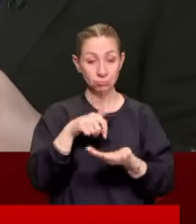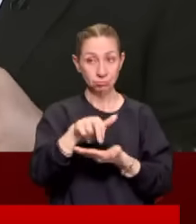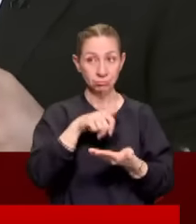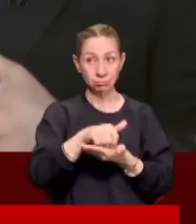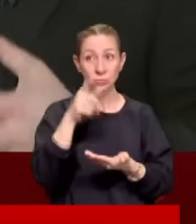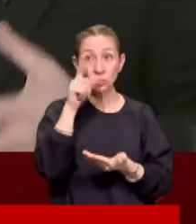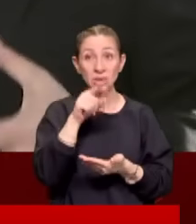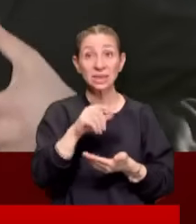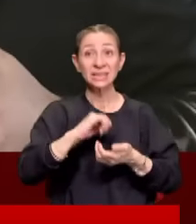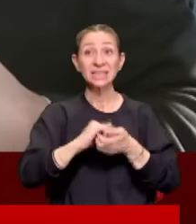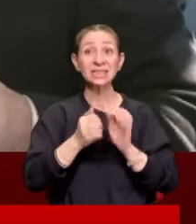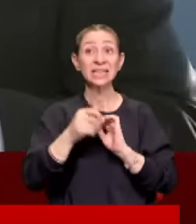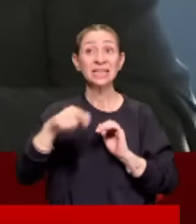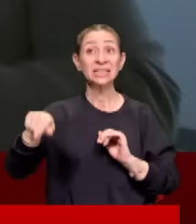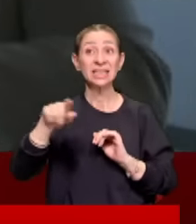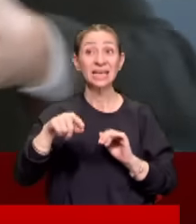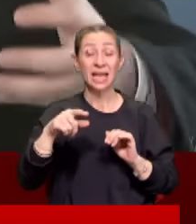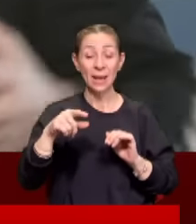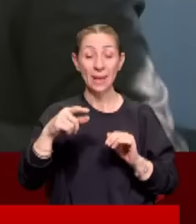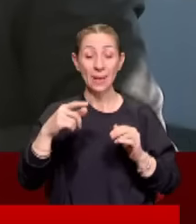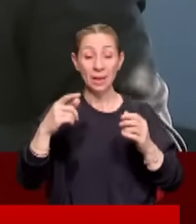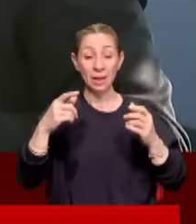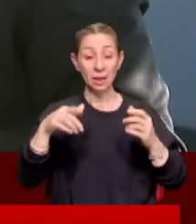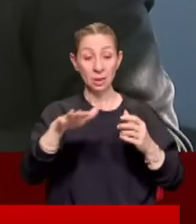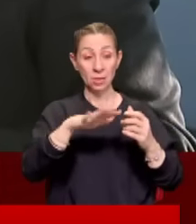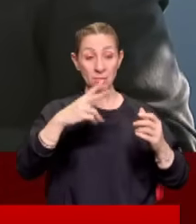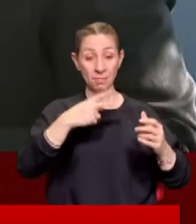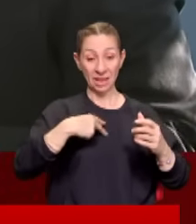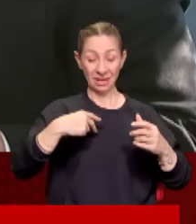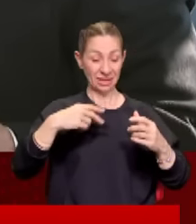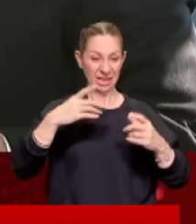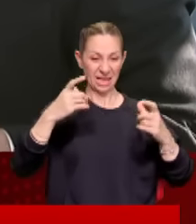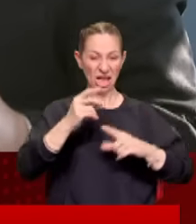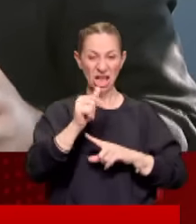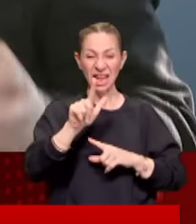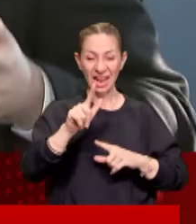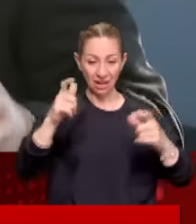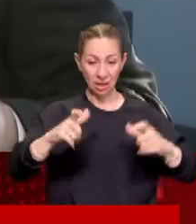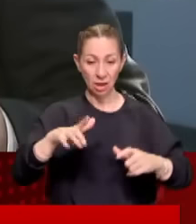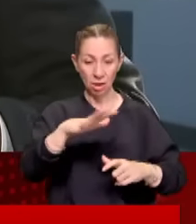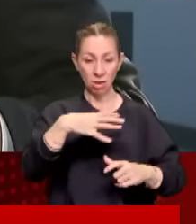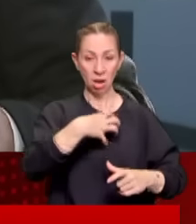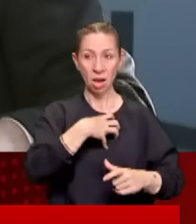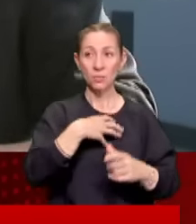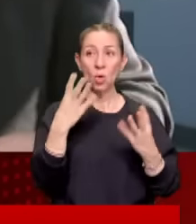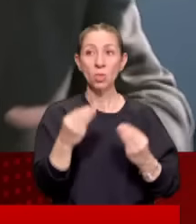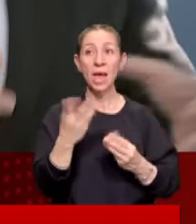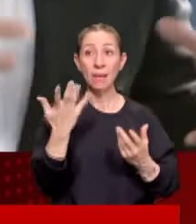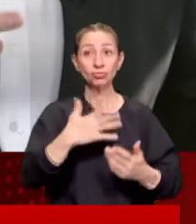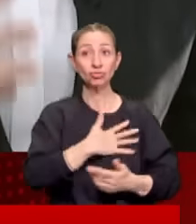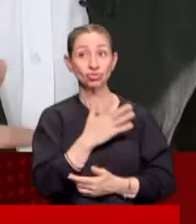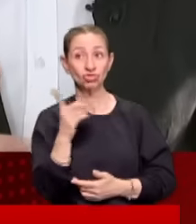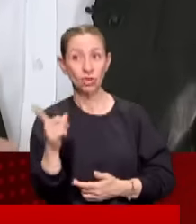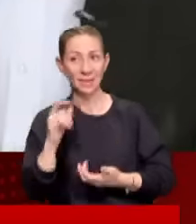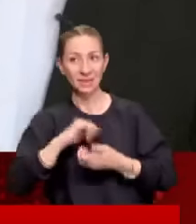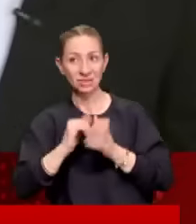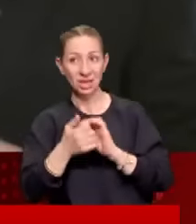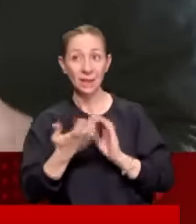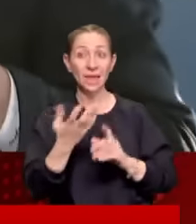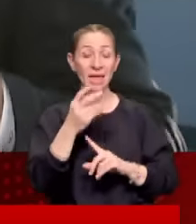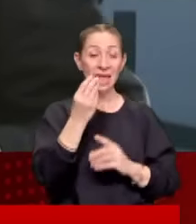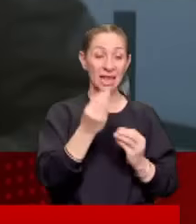için teşkilatlarda yerelde bir hakimiyet kurma konusunda bir rehavet oluşmuş. Yani hem Cumhuriyet Halk Partisi teşkilatları hem